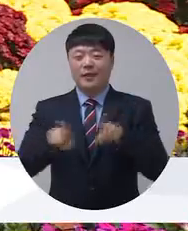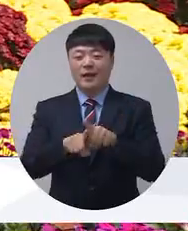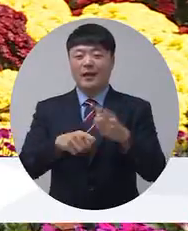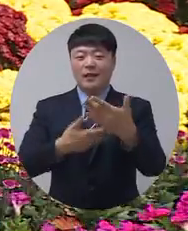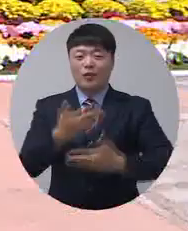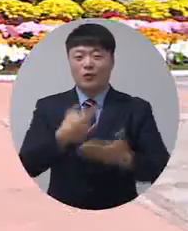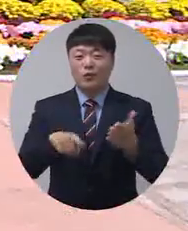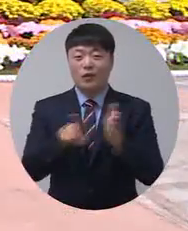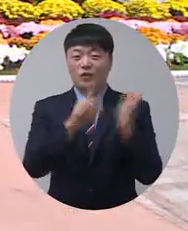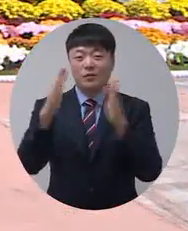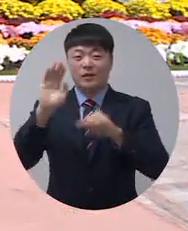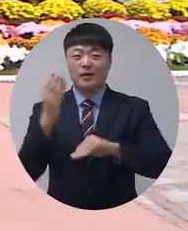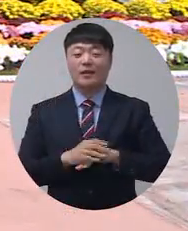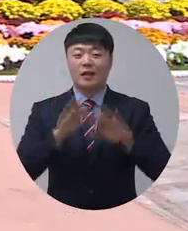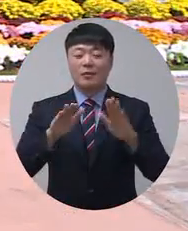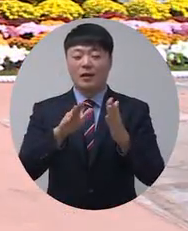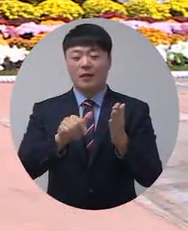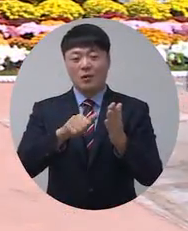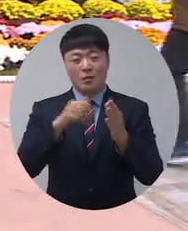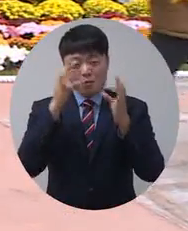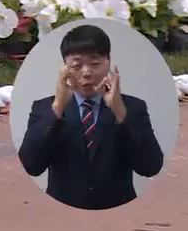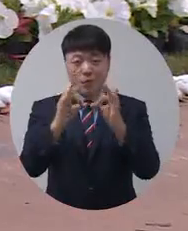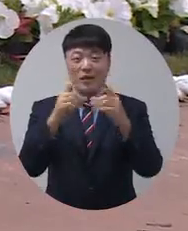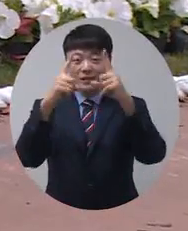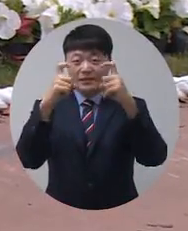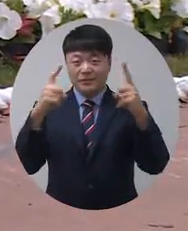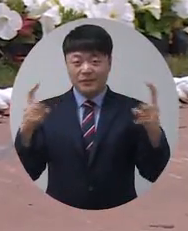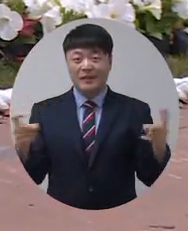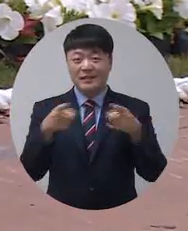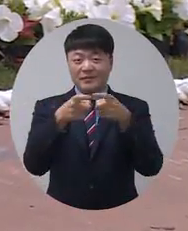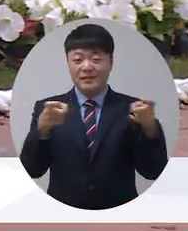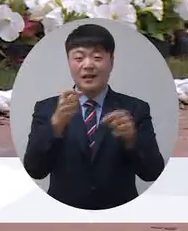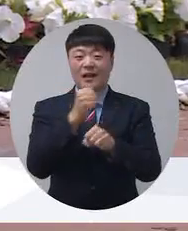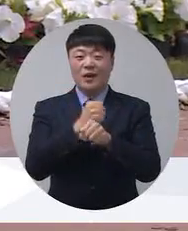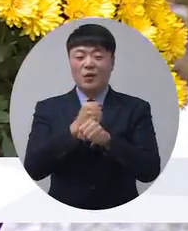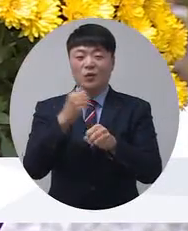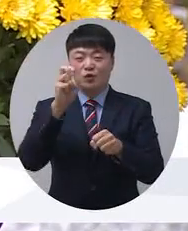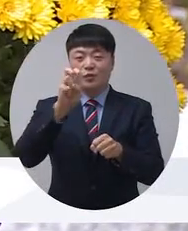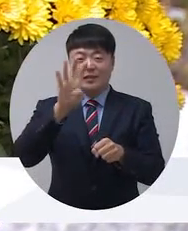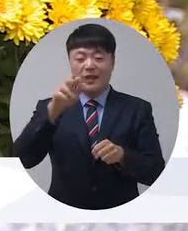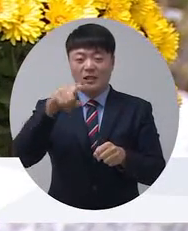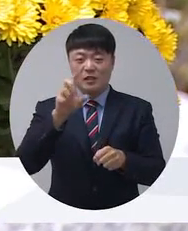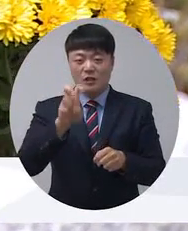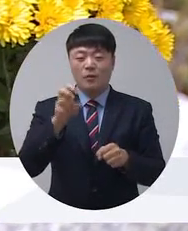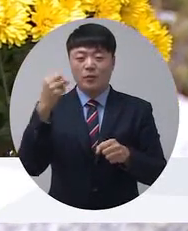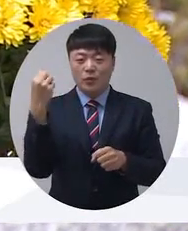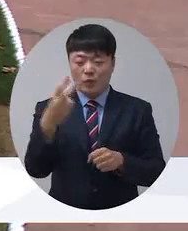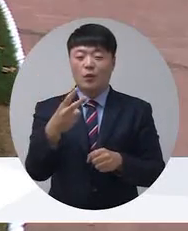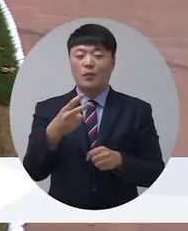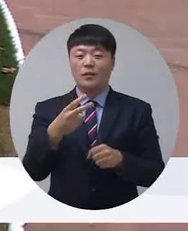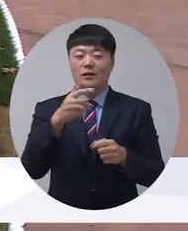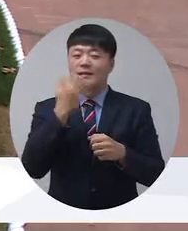마련됐습니다. 전시회에서는 10층 탑을 비롯한 예술적 국화 작품 24점과 다양한 색깔의 108만